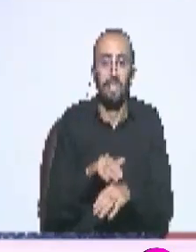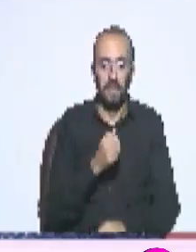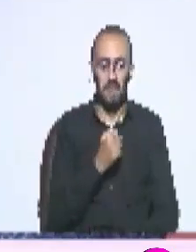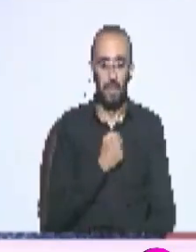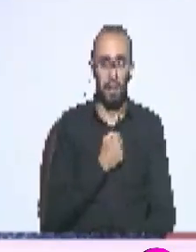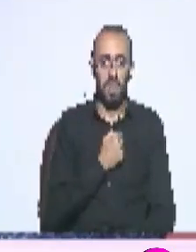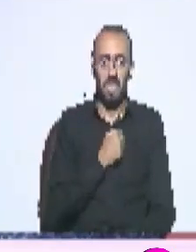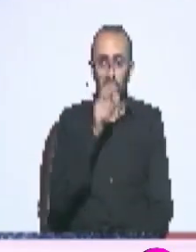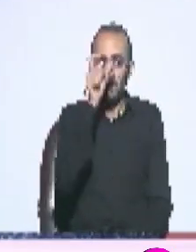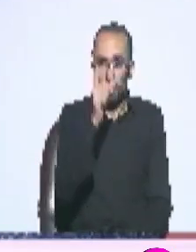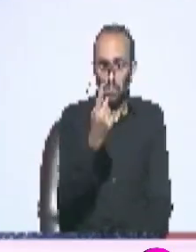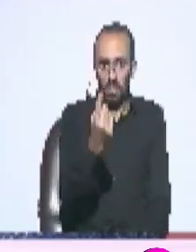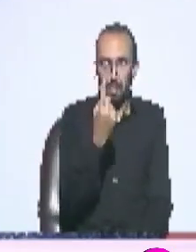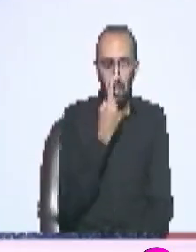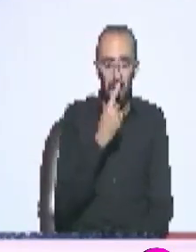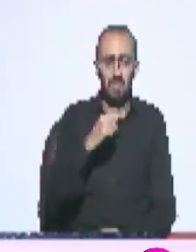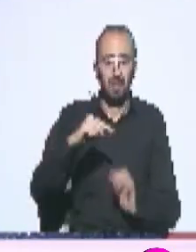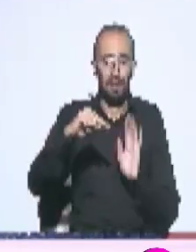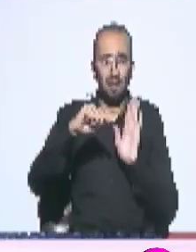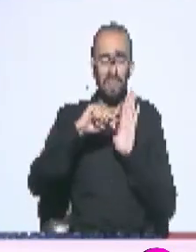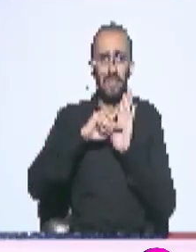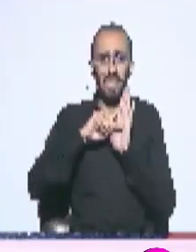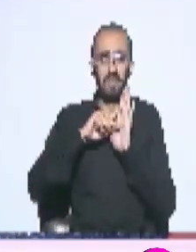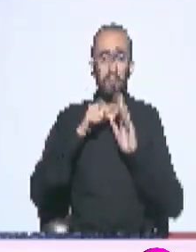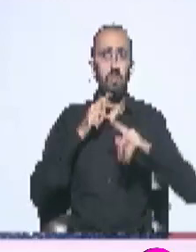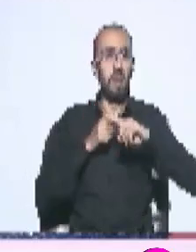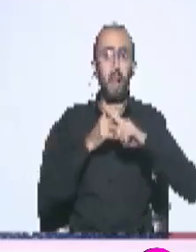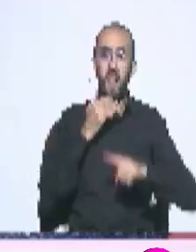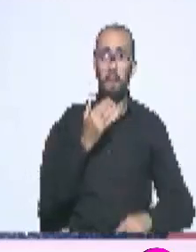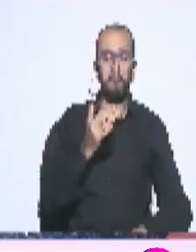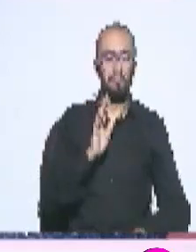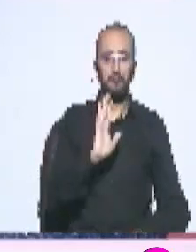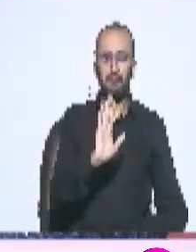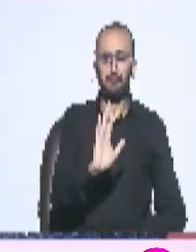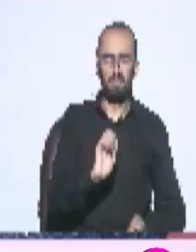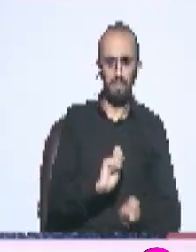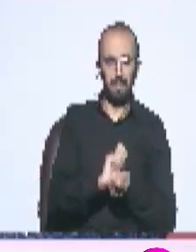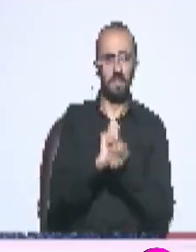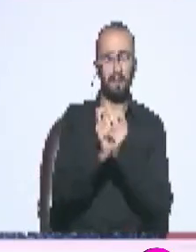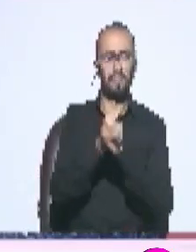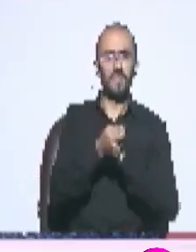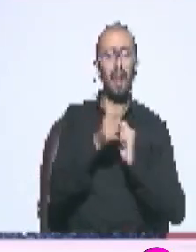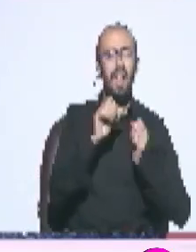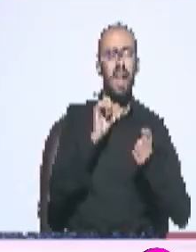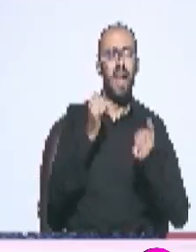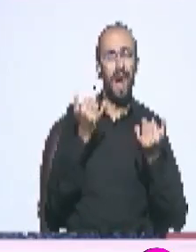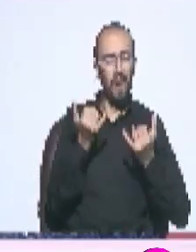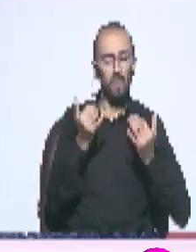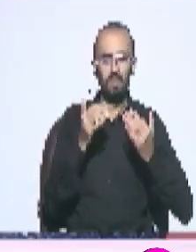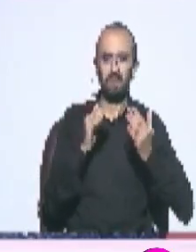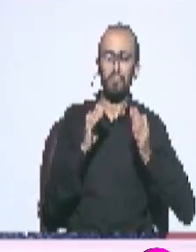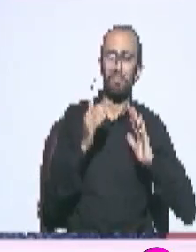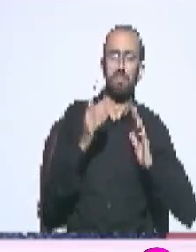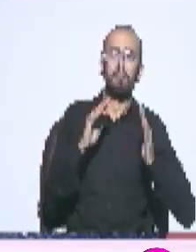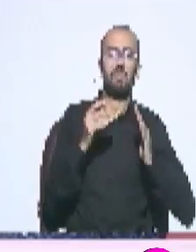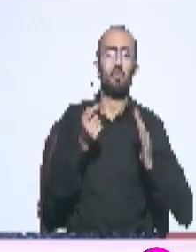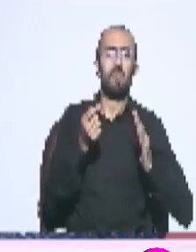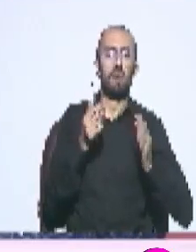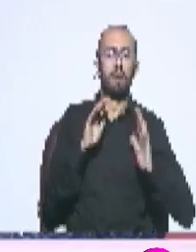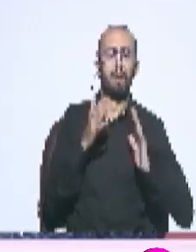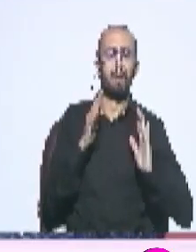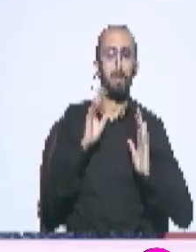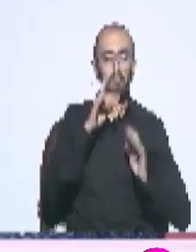بتاع الشخص اللي قدامي ديت مش بتعود عل بشكل ايجابي فحاول الموضوع لنوع نوع رسمي او تجنب في ناس